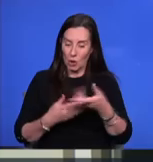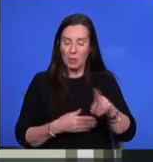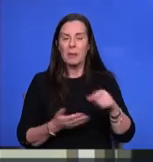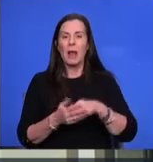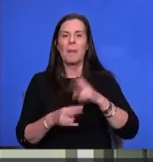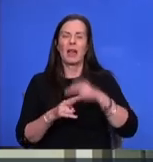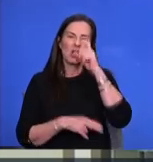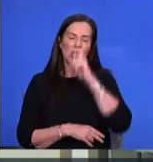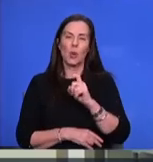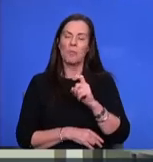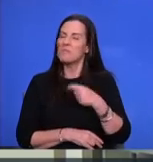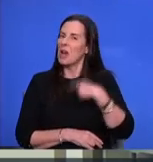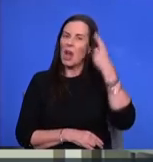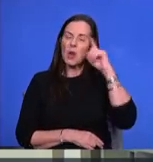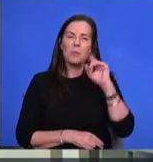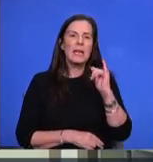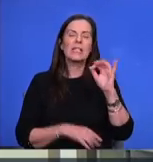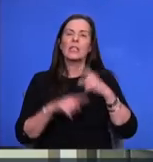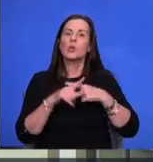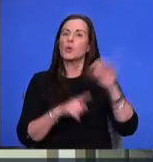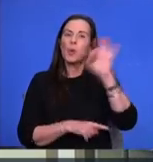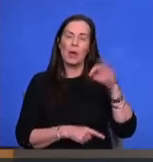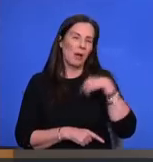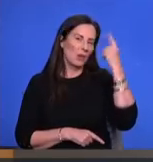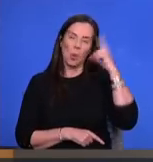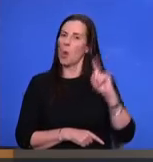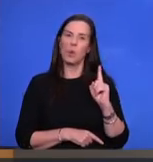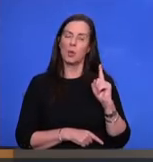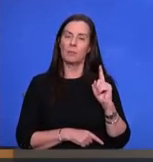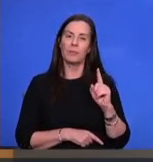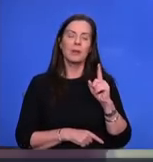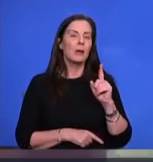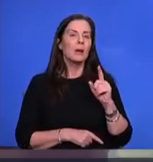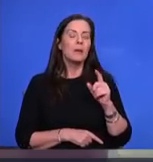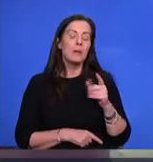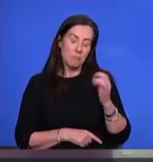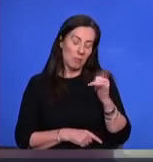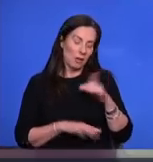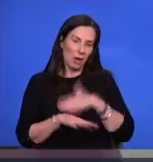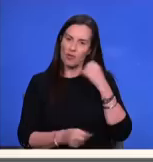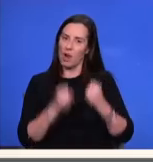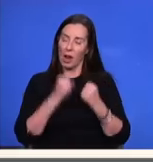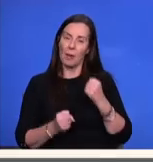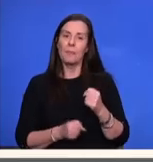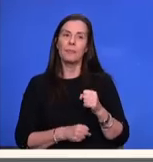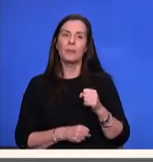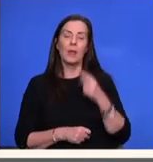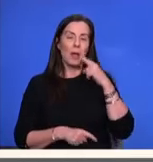זיהומית. אנחנו לא יודעים איזה חיידק זה, אין לנו מושג כרגע. התחושה היא קשה. לפי נתוני משרד הבריאות,